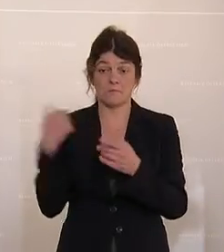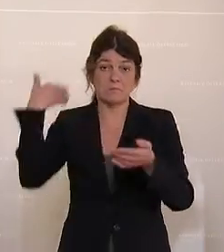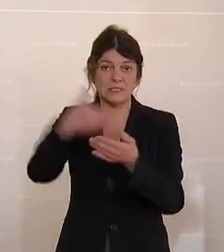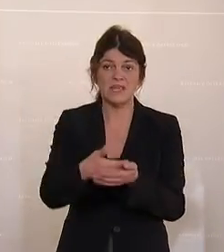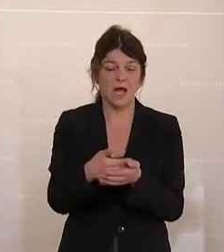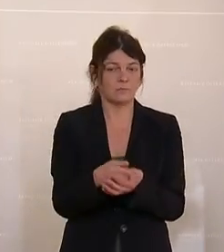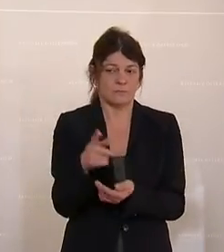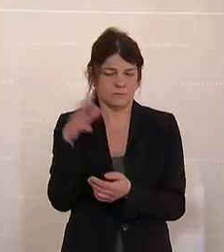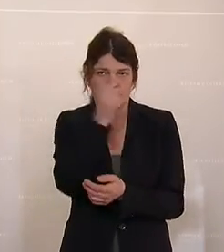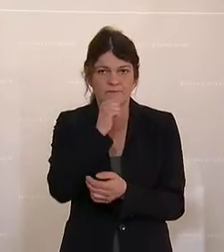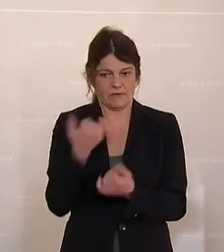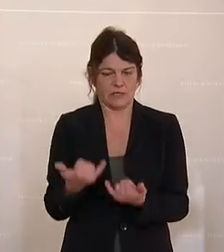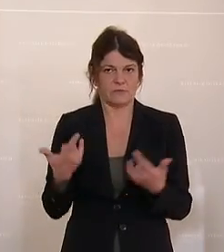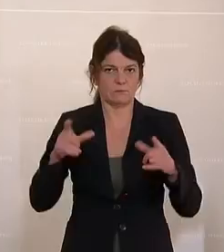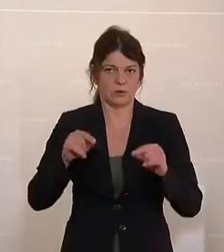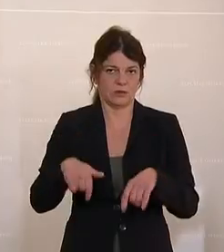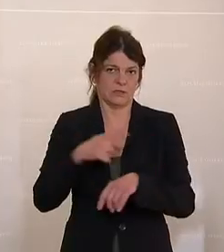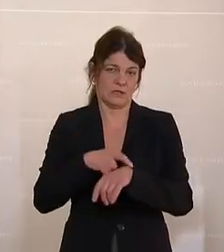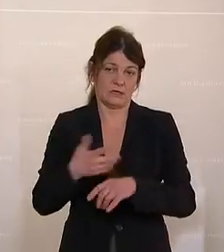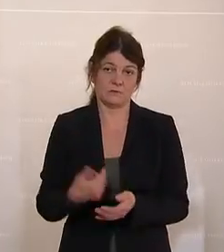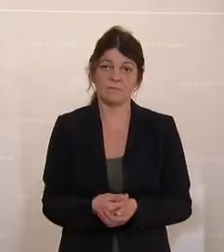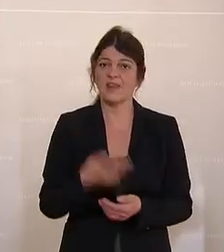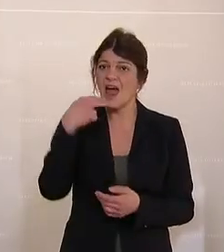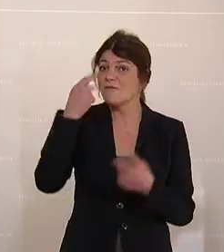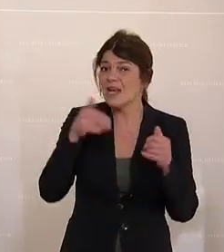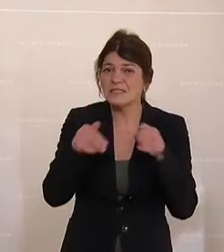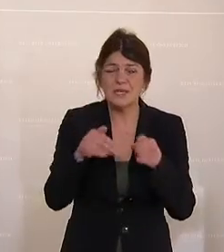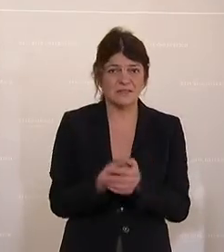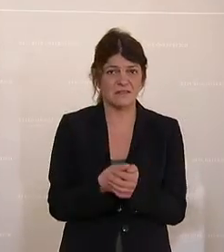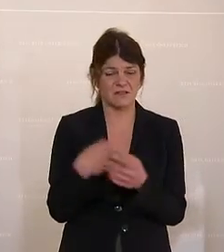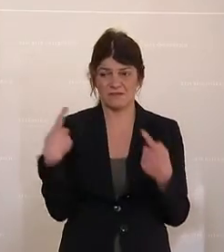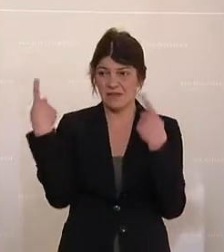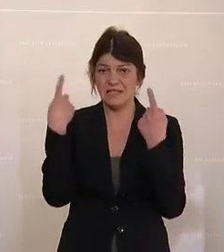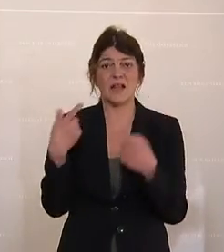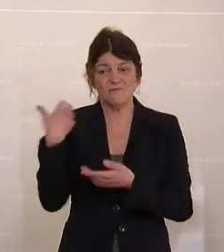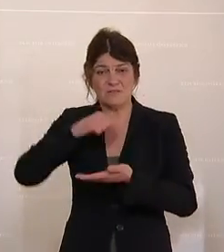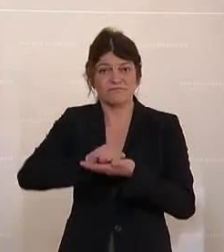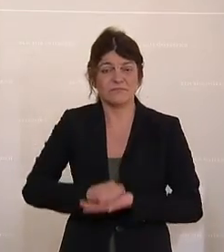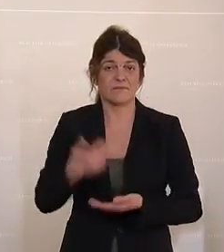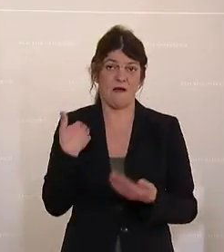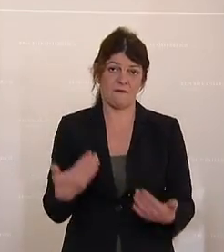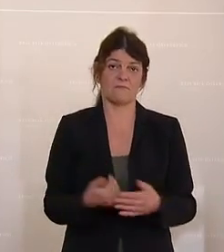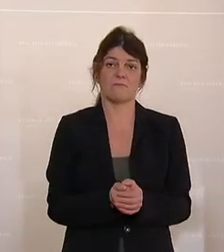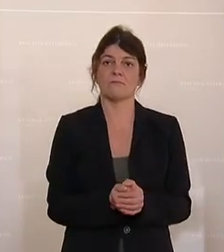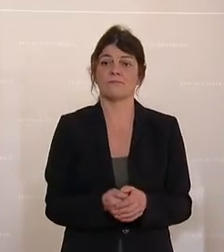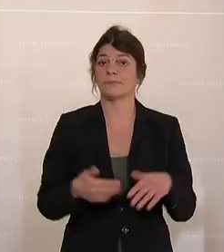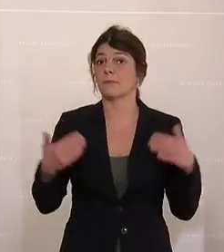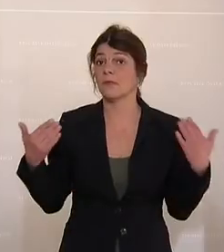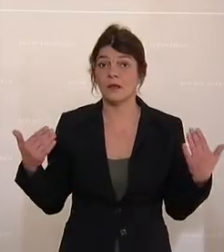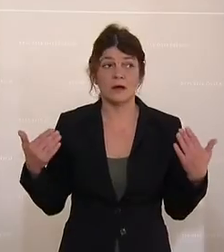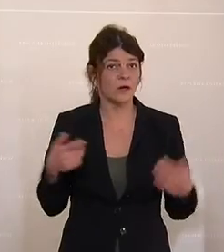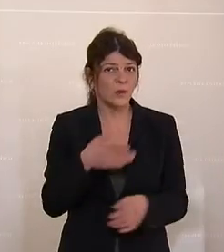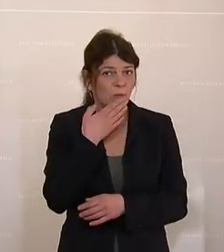der Zeit nicht erkannt, Herr Finanzminister. Die Inserate, die Sie jetzt geschaltet haben, Sie haben die Zeit